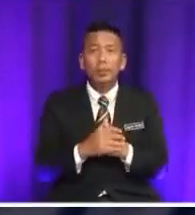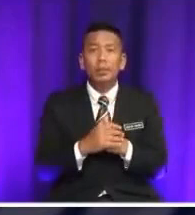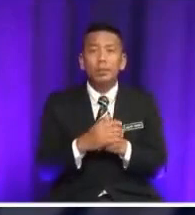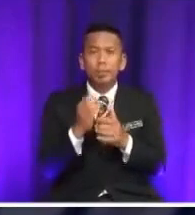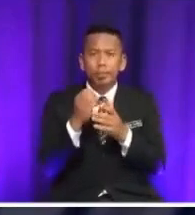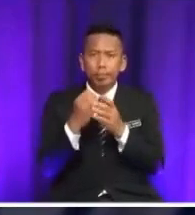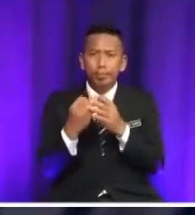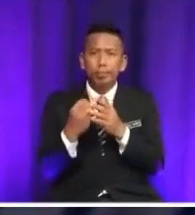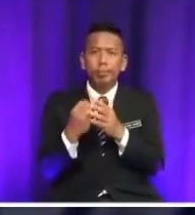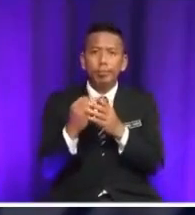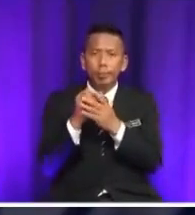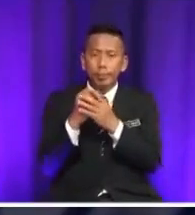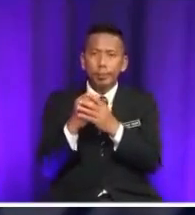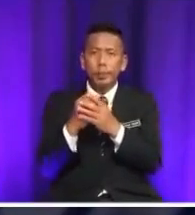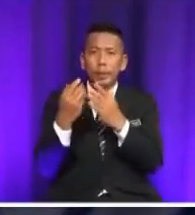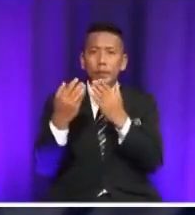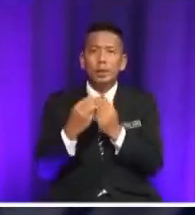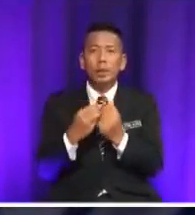cina ini luxina